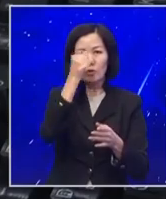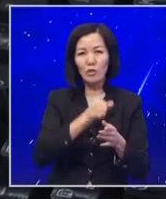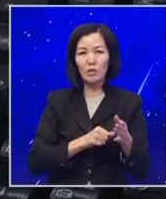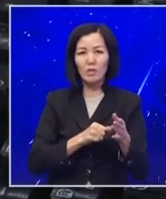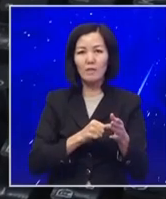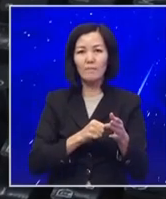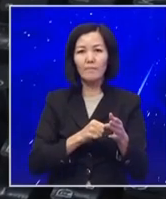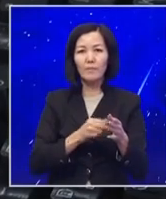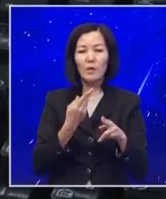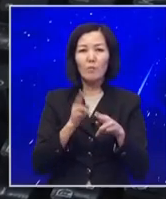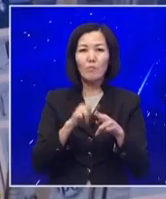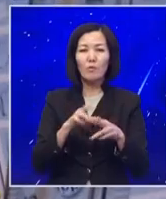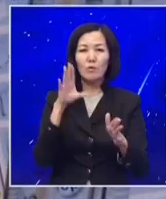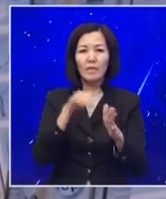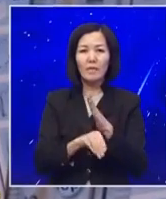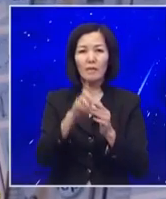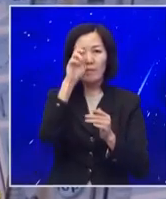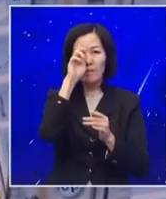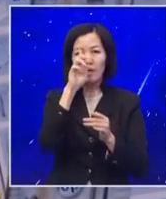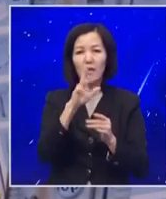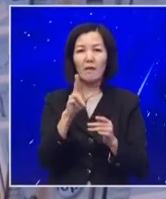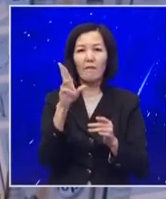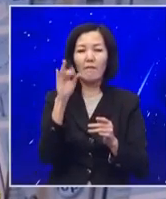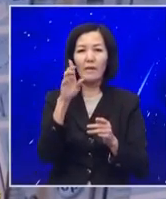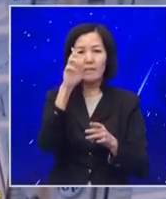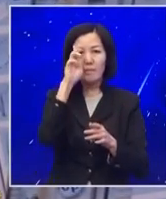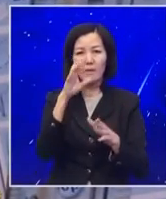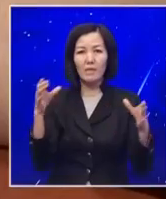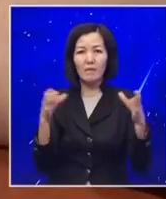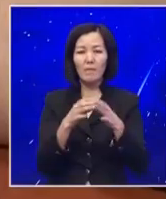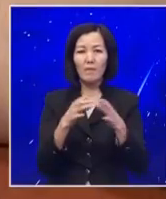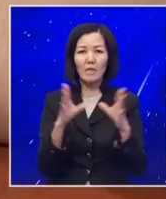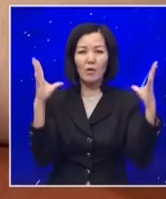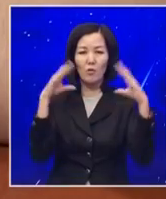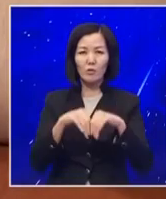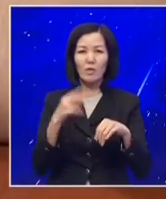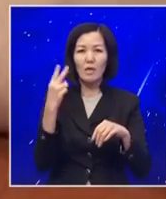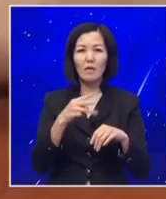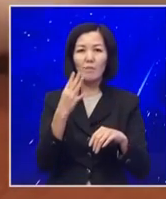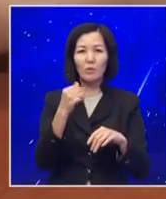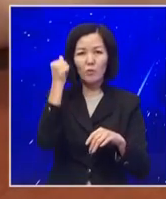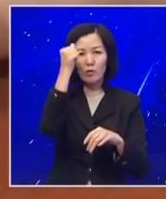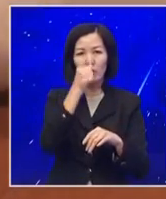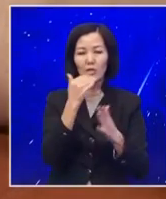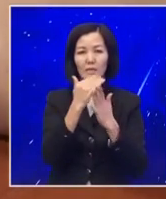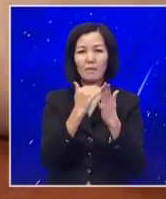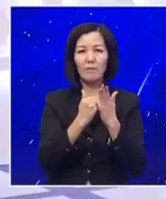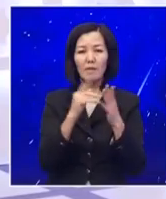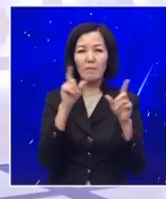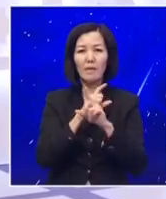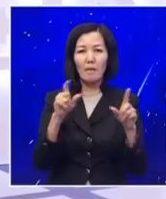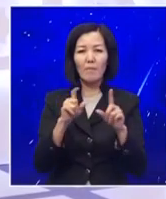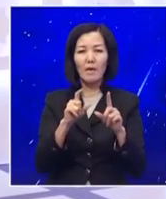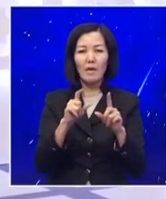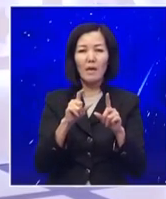Ал 2023 жылы бұл санатқа мемлекеттік және квази-мемлекеттік сектор мамандары қосылады. 2024 жылы тізімге